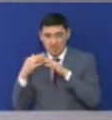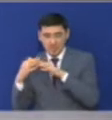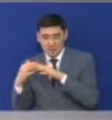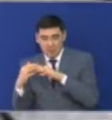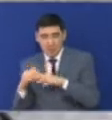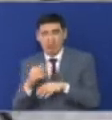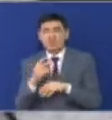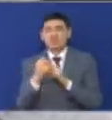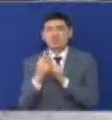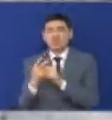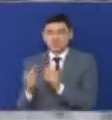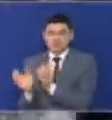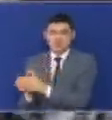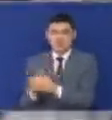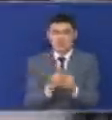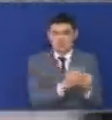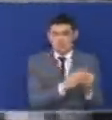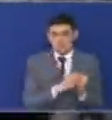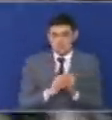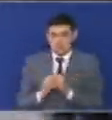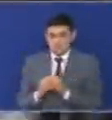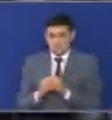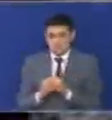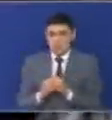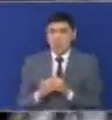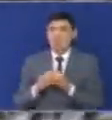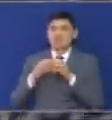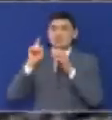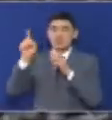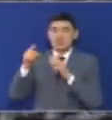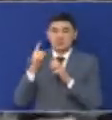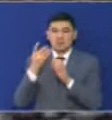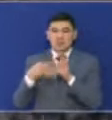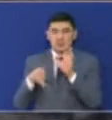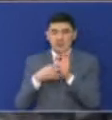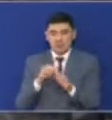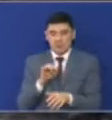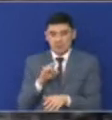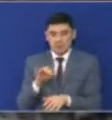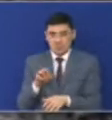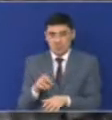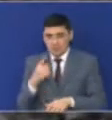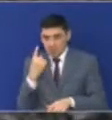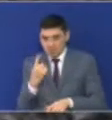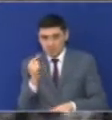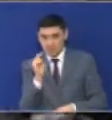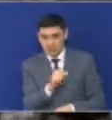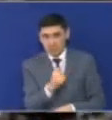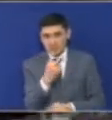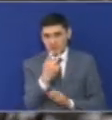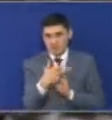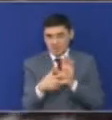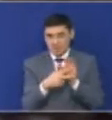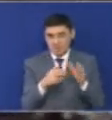что из 12 соединений, действовавших в разное время в составе 49-й армии, только одной, именно